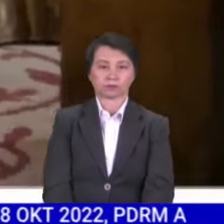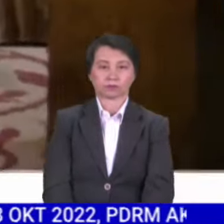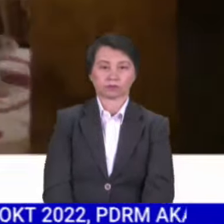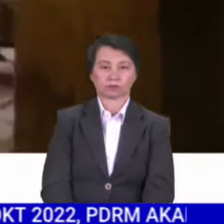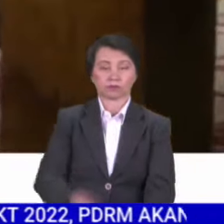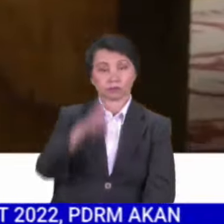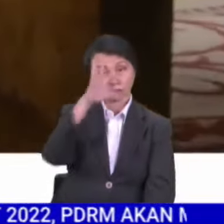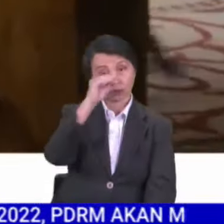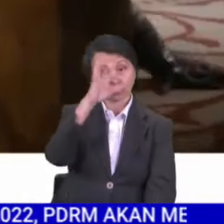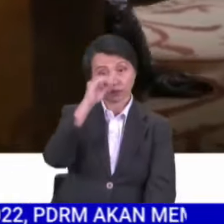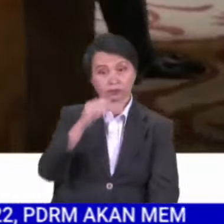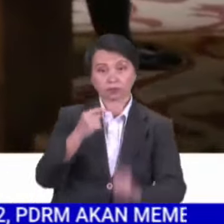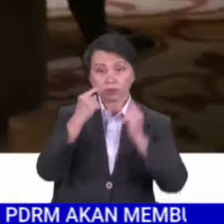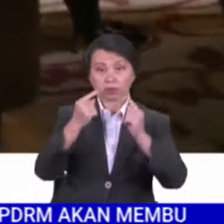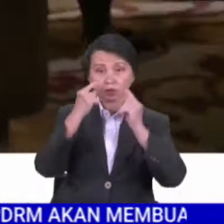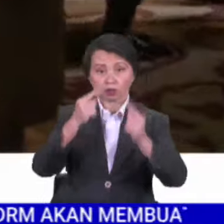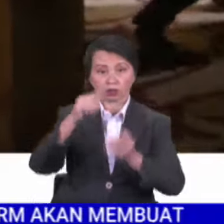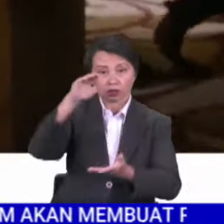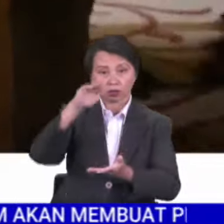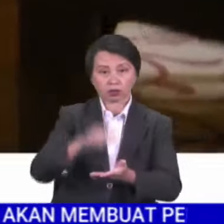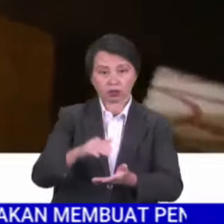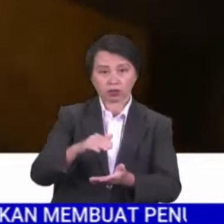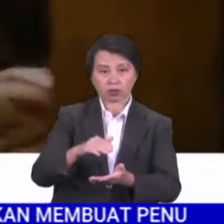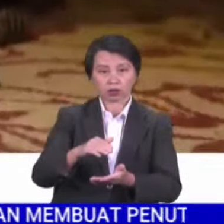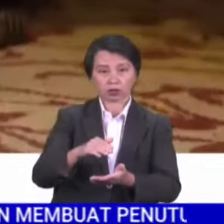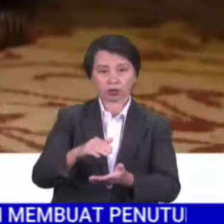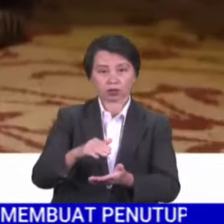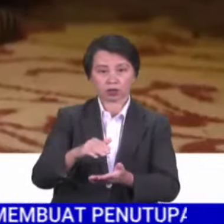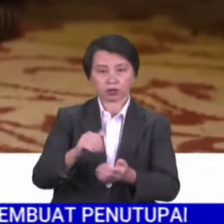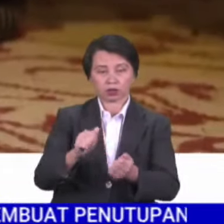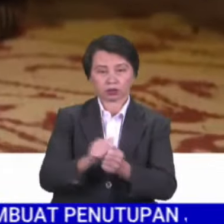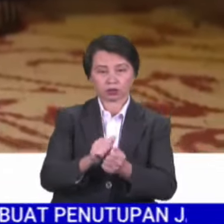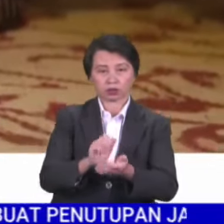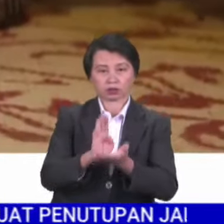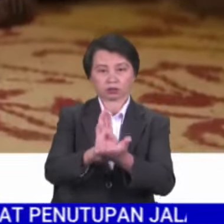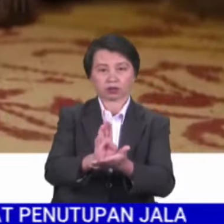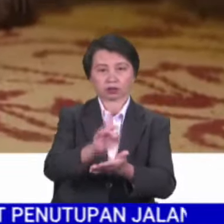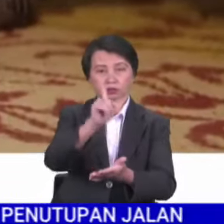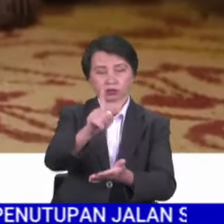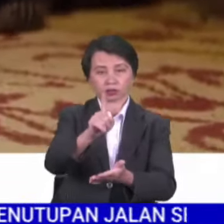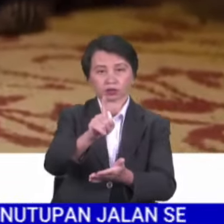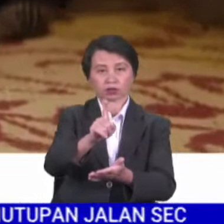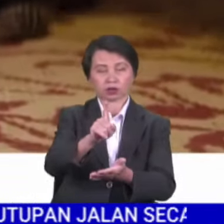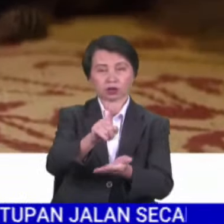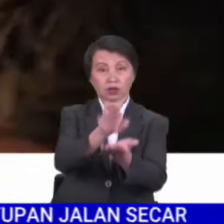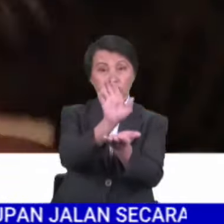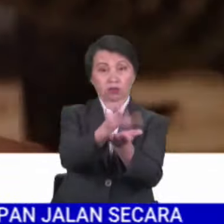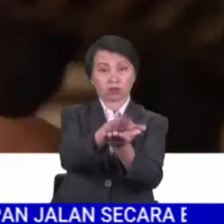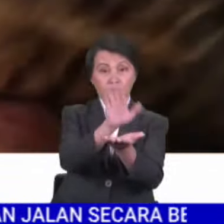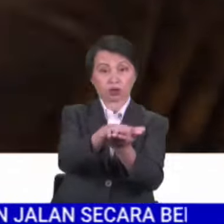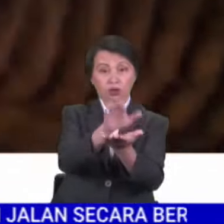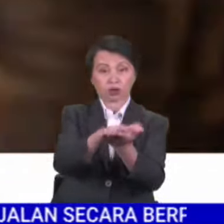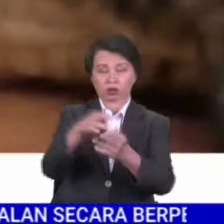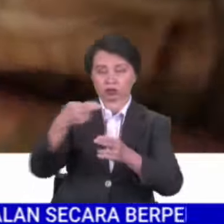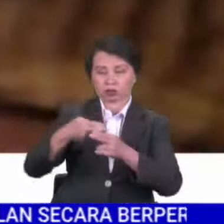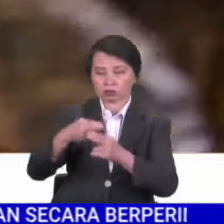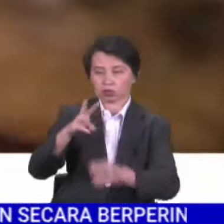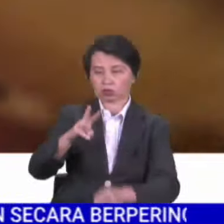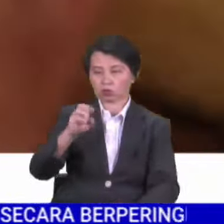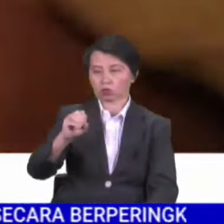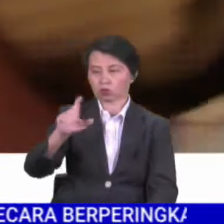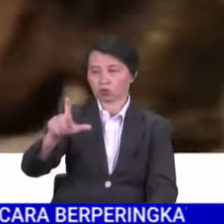Seorang lelaki berjaya mengurangkan depresinya dengan bantuan seekor alligator bernama Wally.